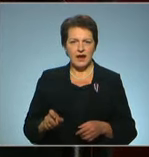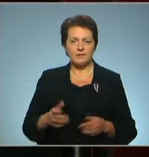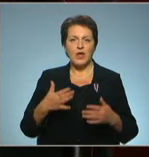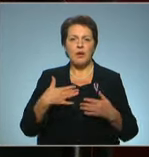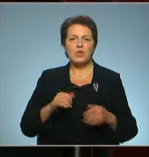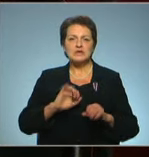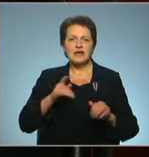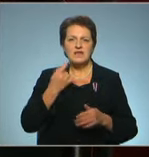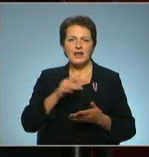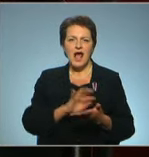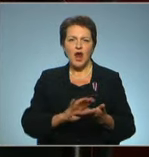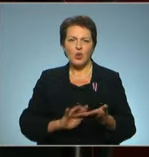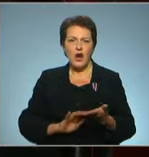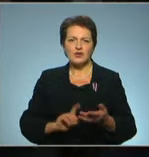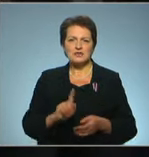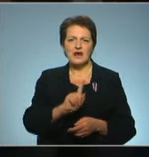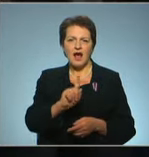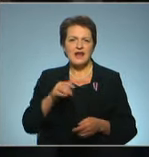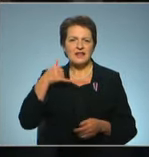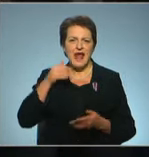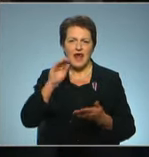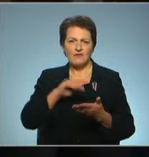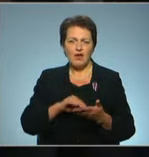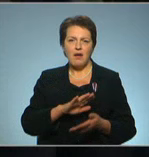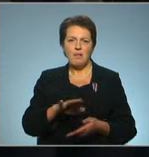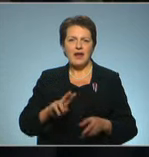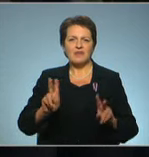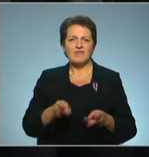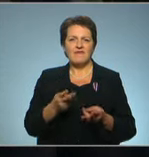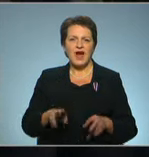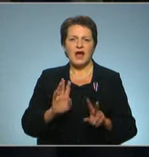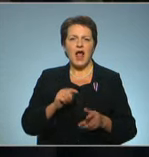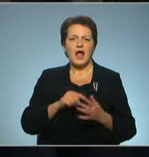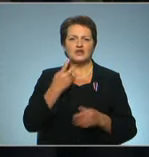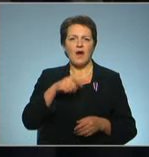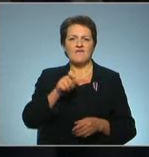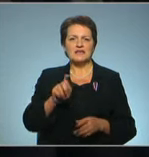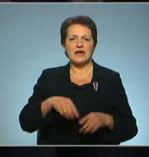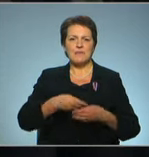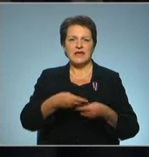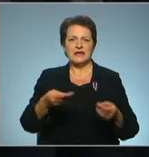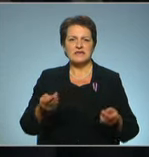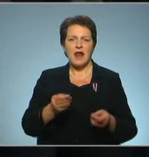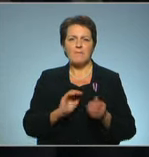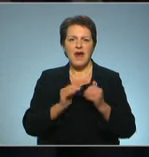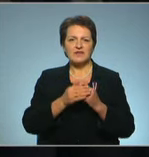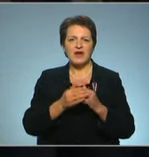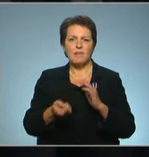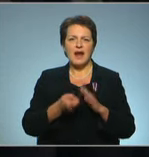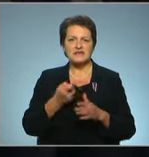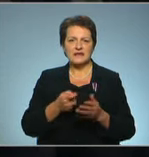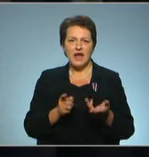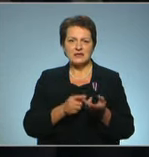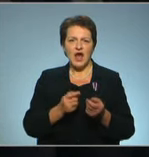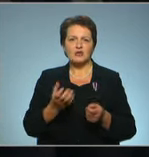Mūsdienās, kad kalkulators ir katrā telefonā, bērniem no dienu nevajag, lai kāds no vecākiem izdala patvērumu prasītāju skaitu ar